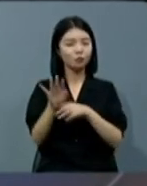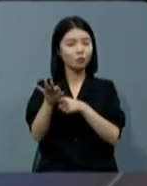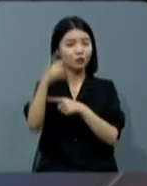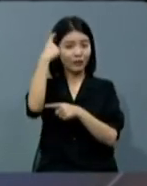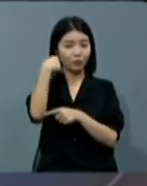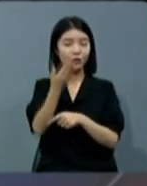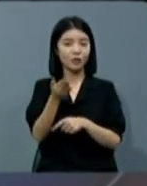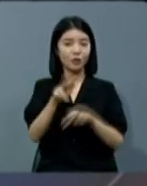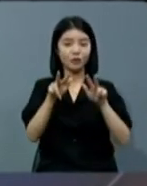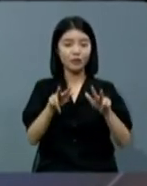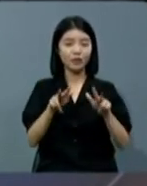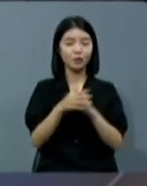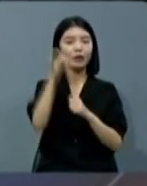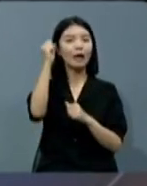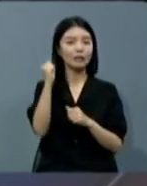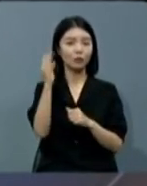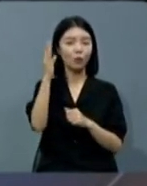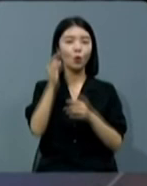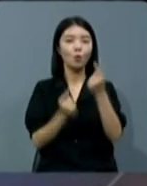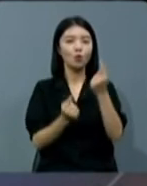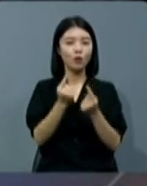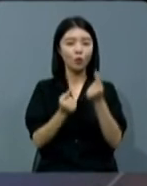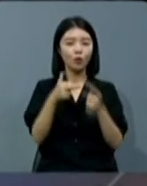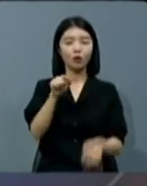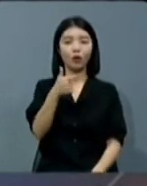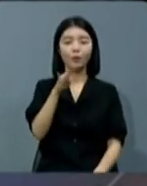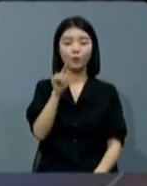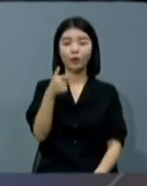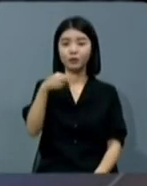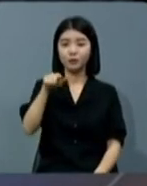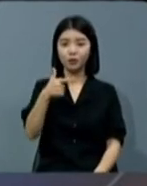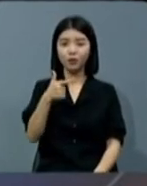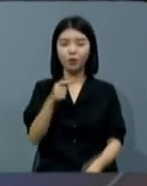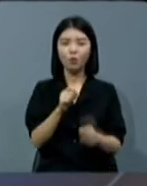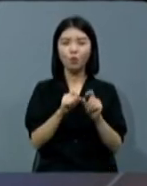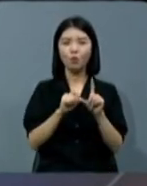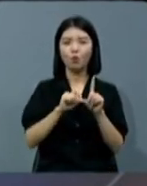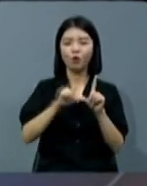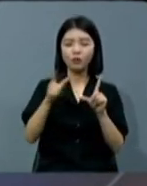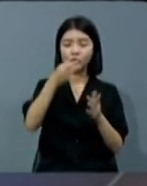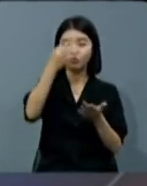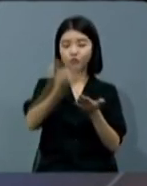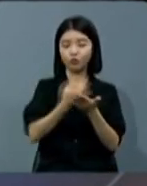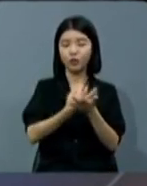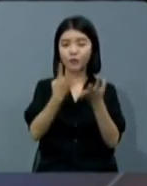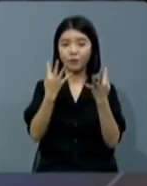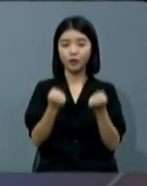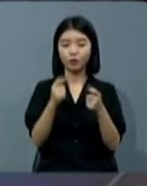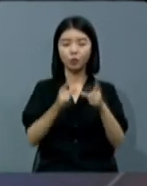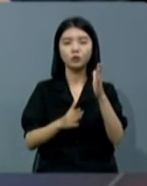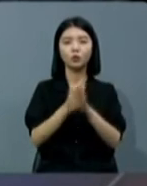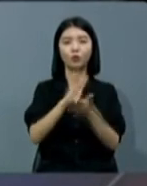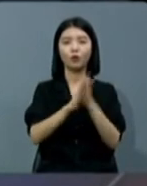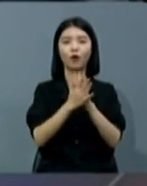지금은 카지노보다도 컨벤션이 훨씬 수익이 높은 도시로 전환을